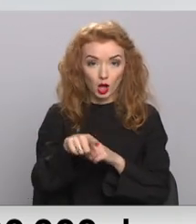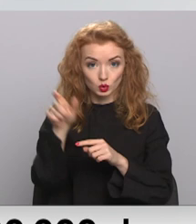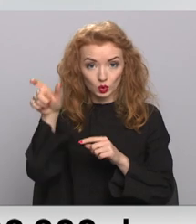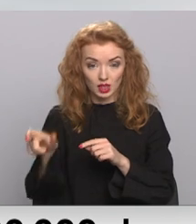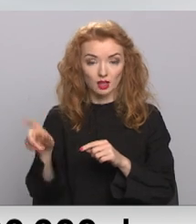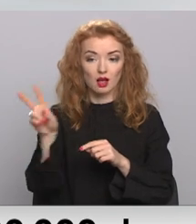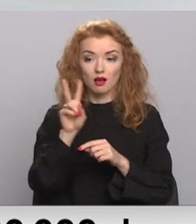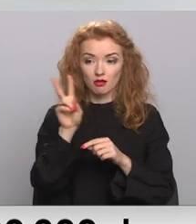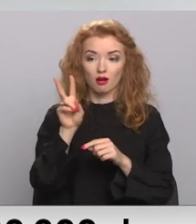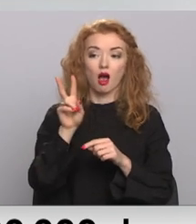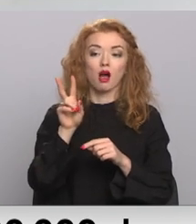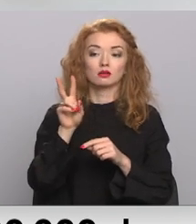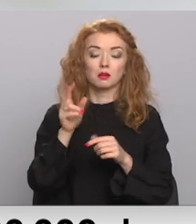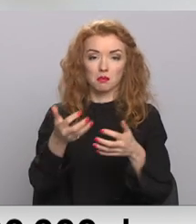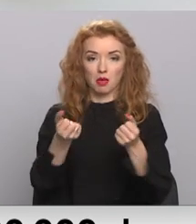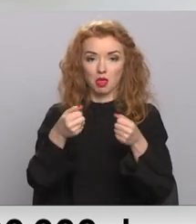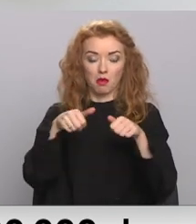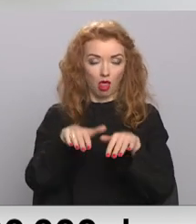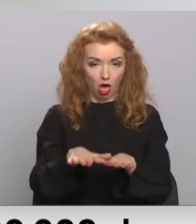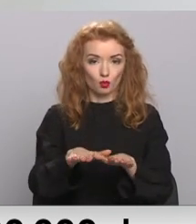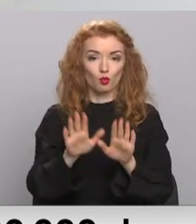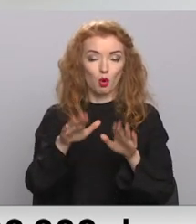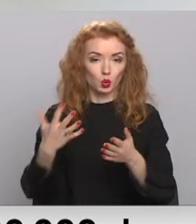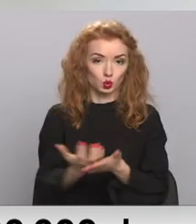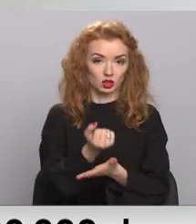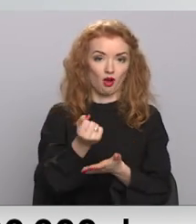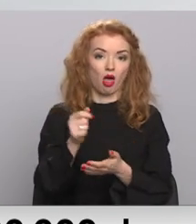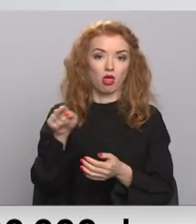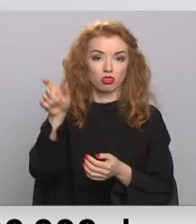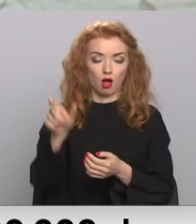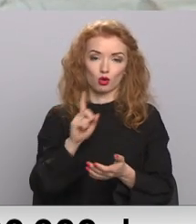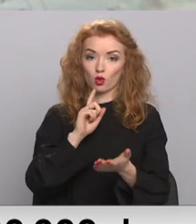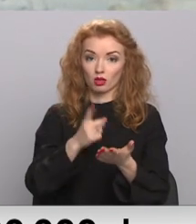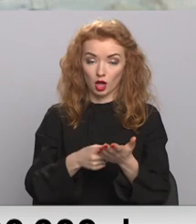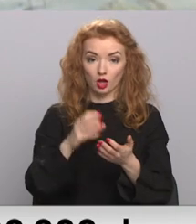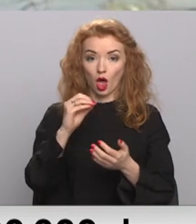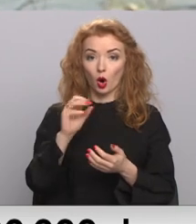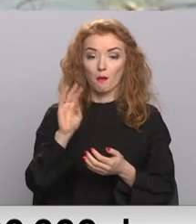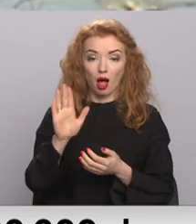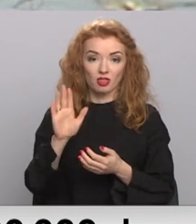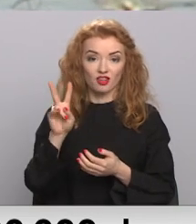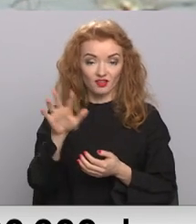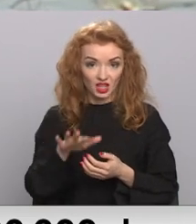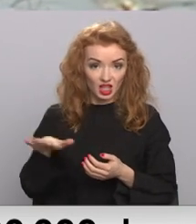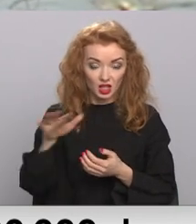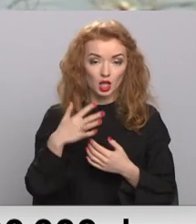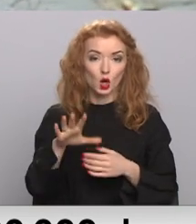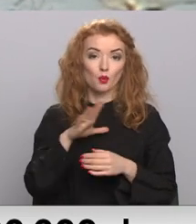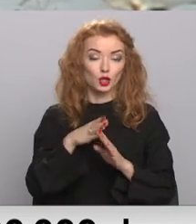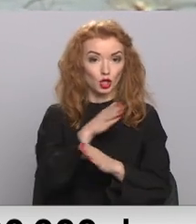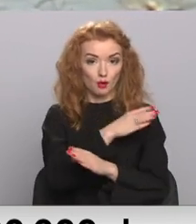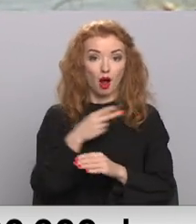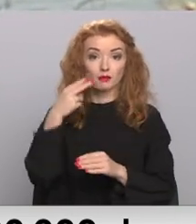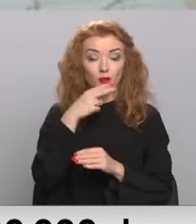ir tas, kas pieņem konkrēto lēmumu par uzvarētāju noteikšanu. Eko Baltija Vide jau iepriekš bija atkrituma